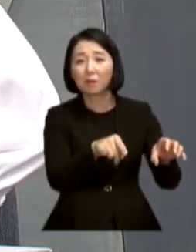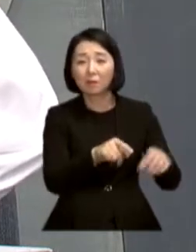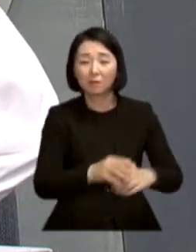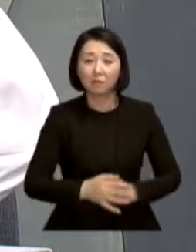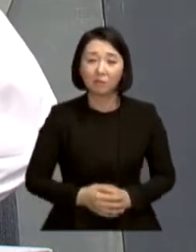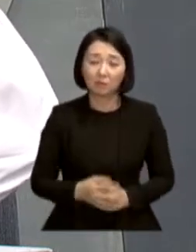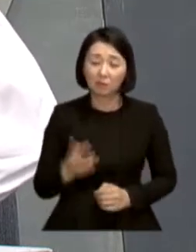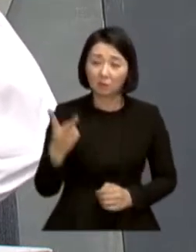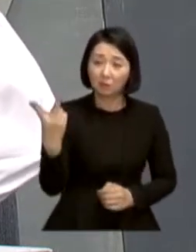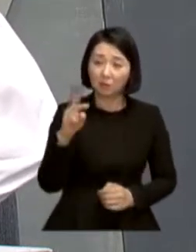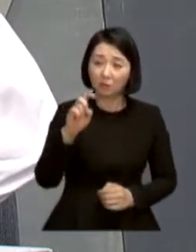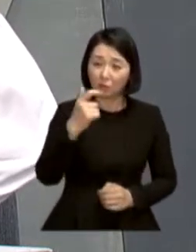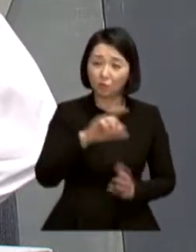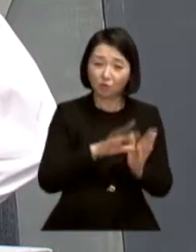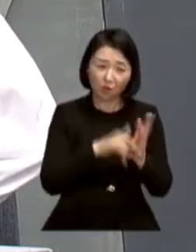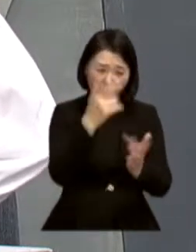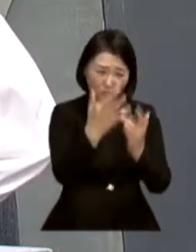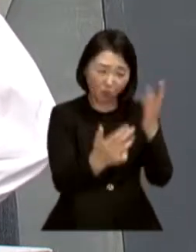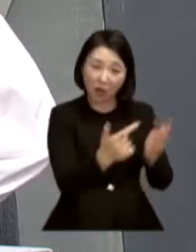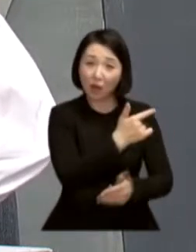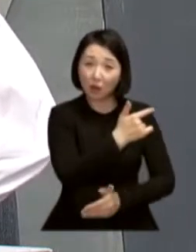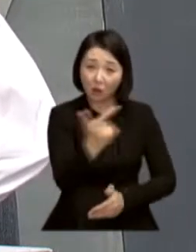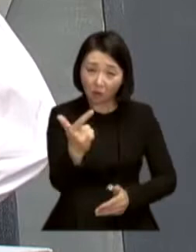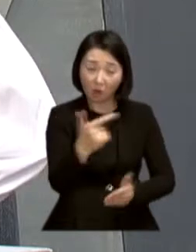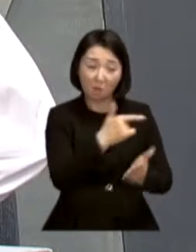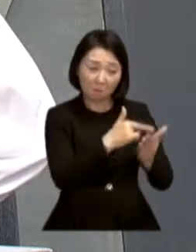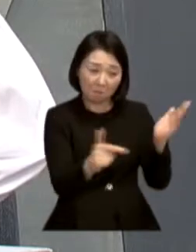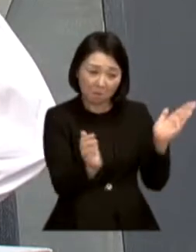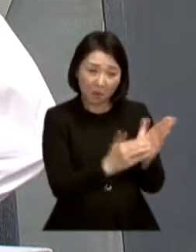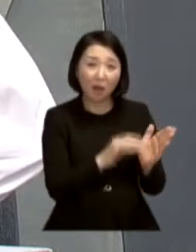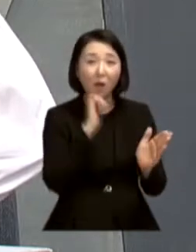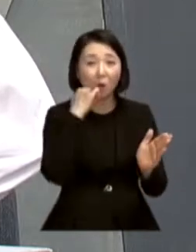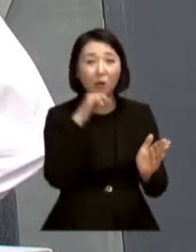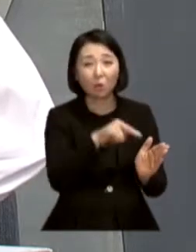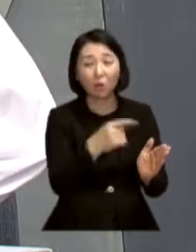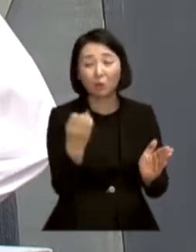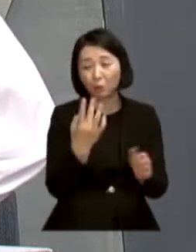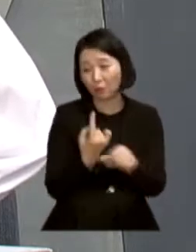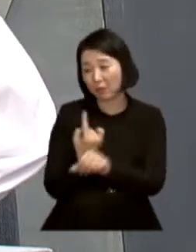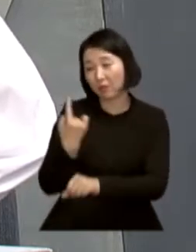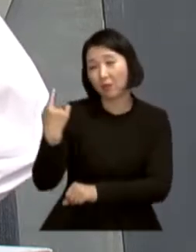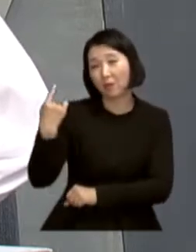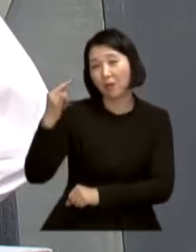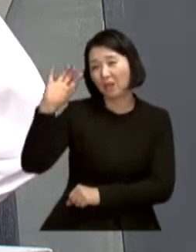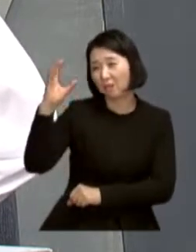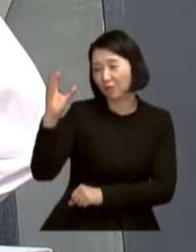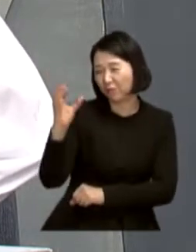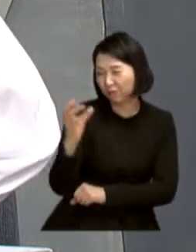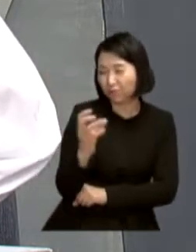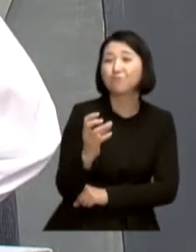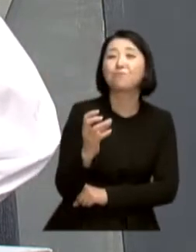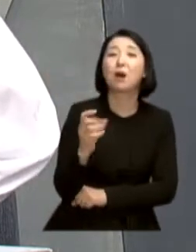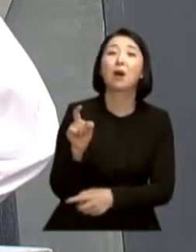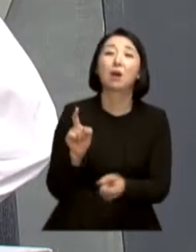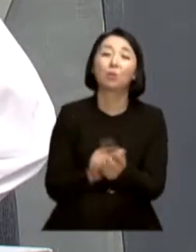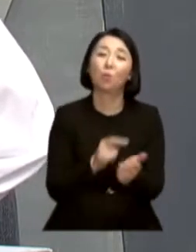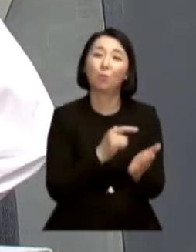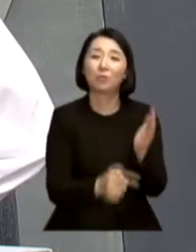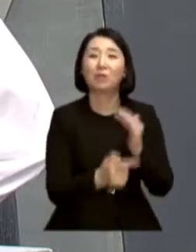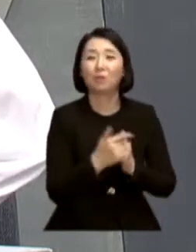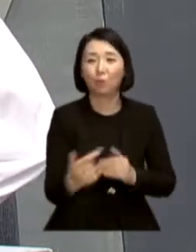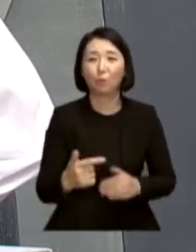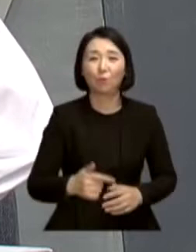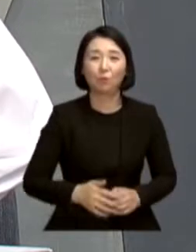봤는데요. 지금 2016년에 큰 화재가 나서 어려움을 겪었고 또 작년에 태풍이 와서